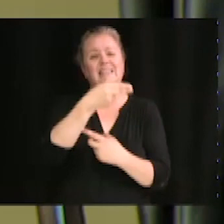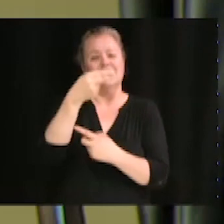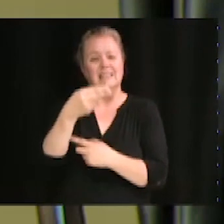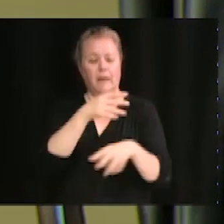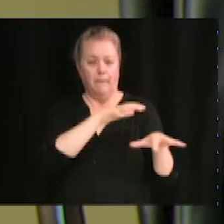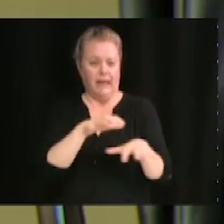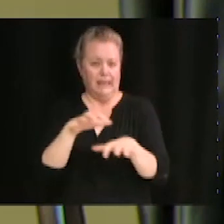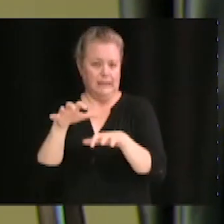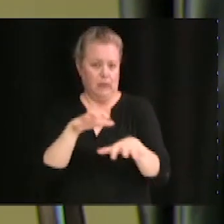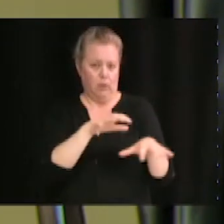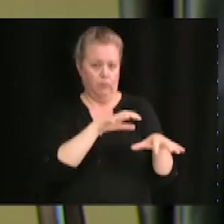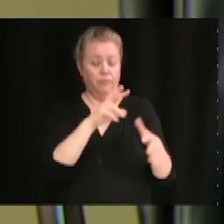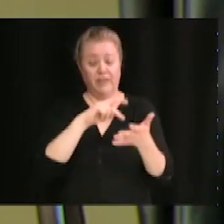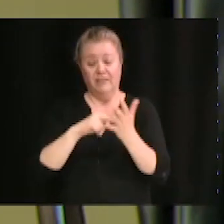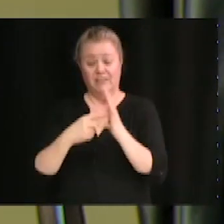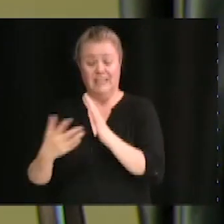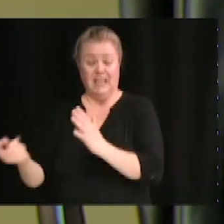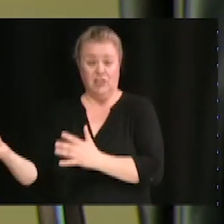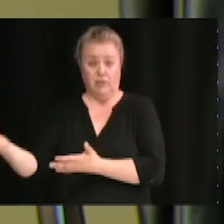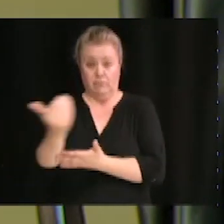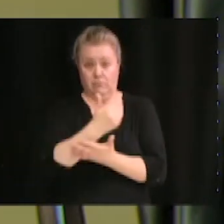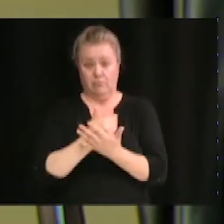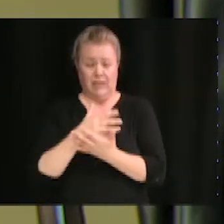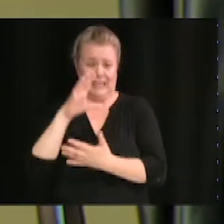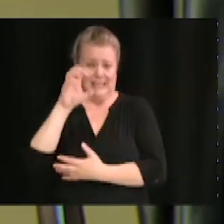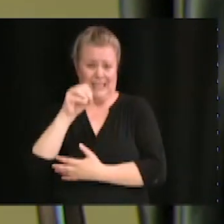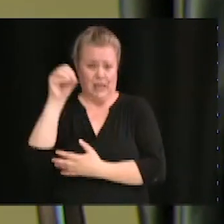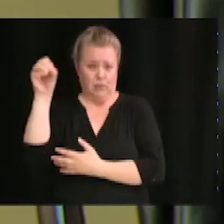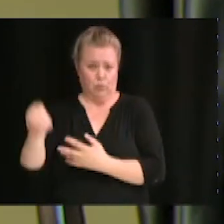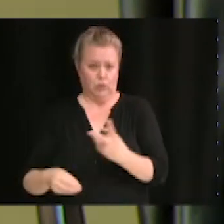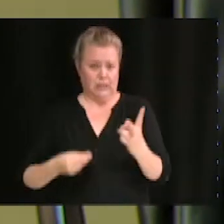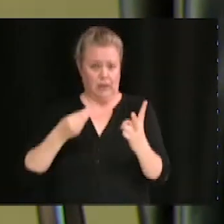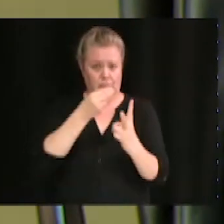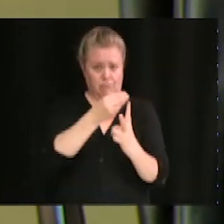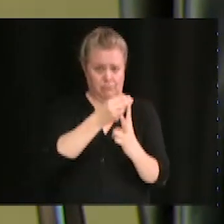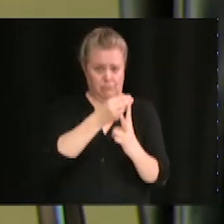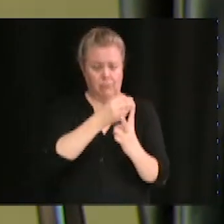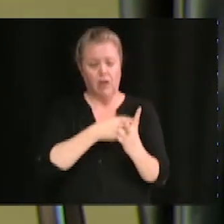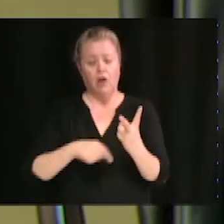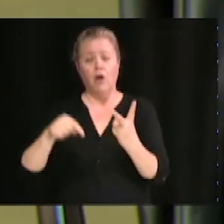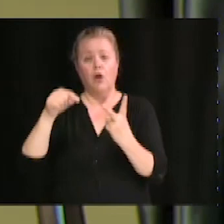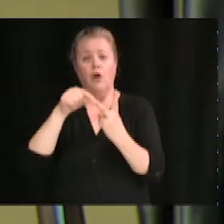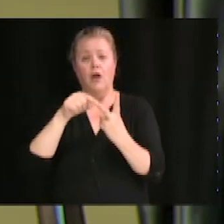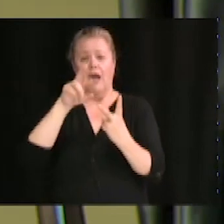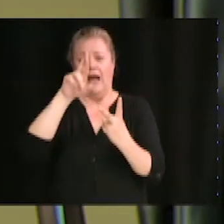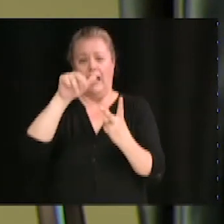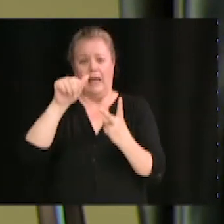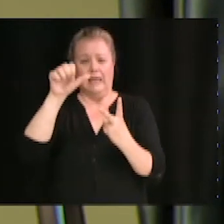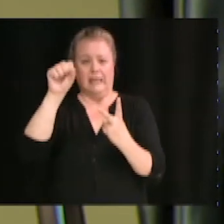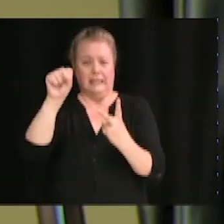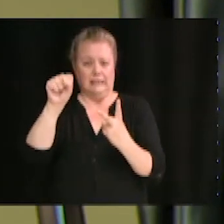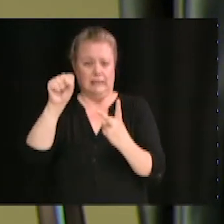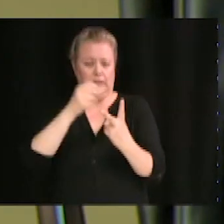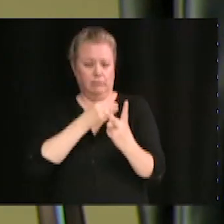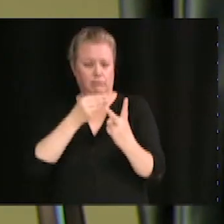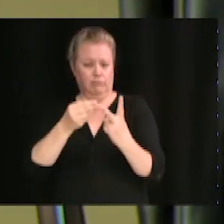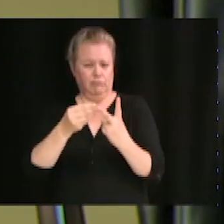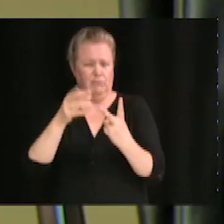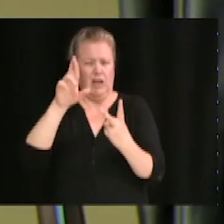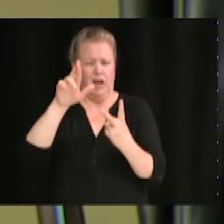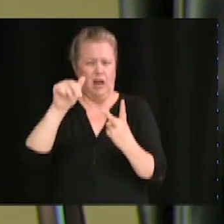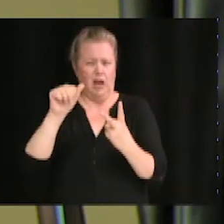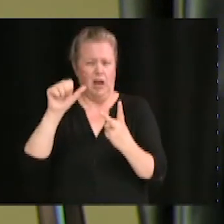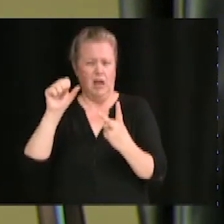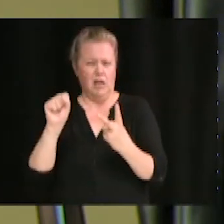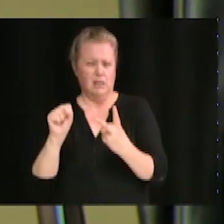% des fonds avancés vont aller à cet organisme. Et l'organisme RAS. Donc, RAS, je pense,